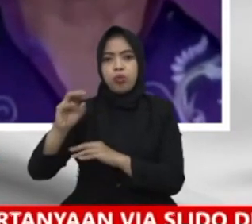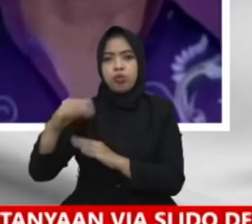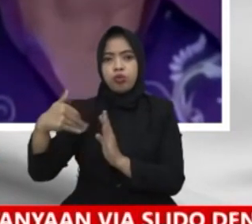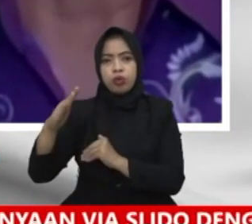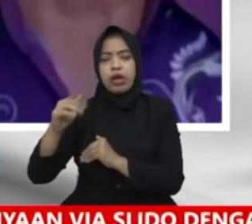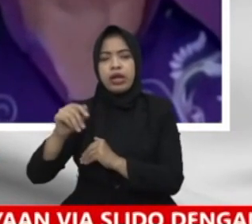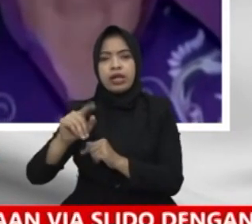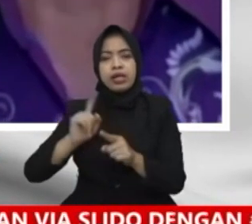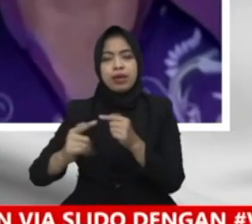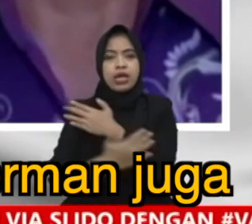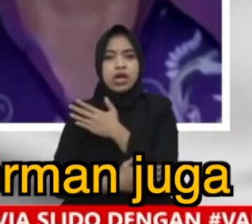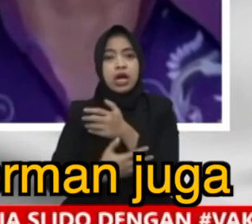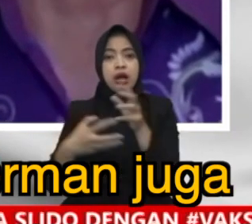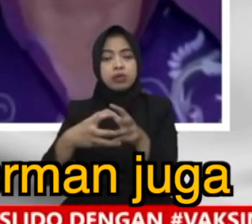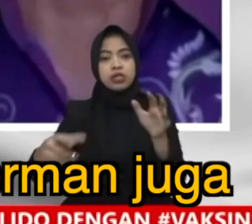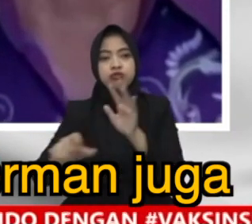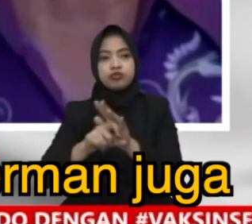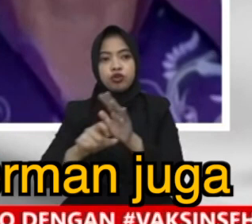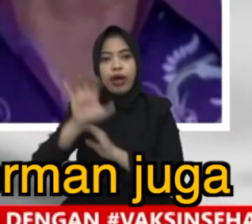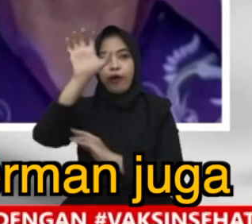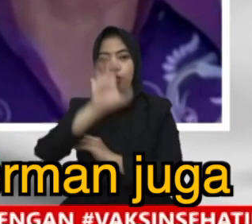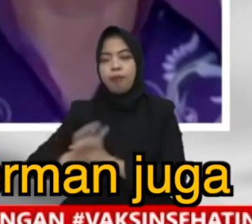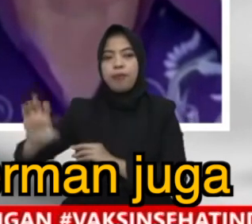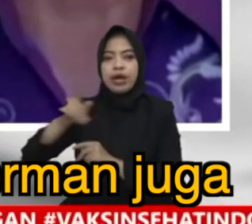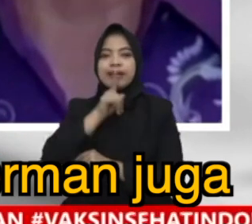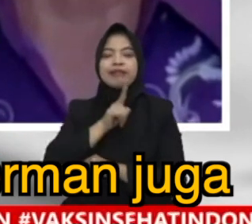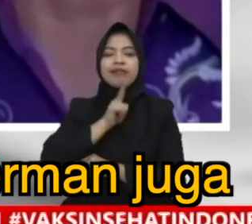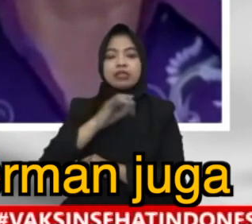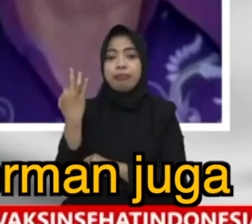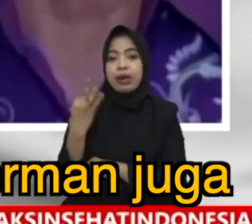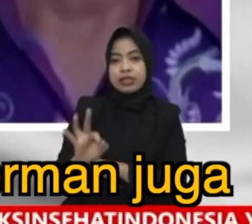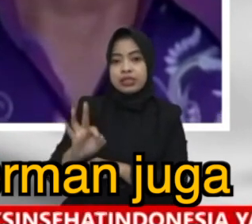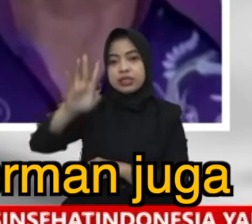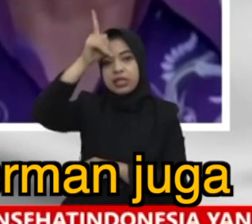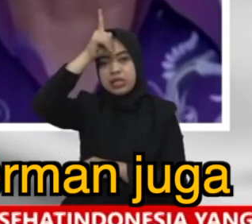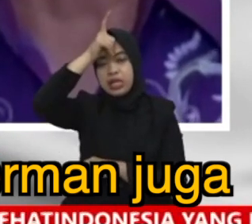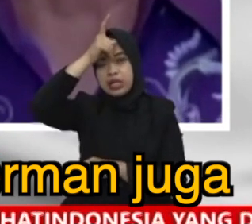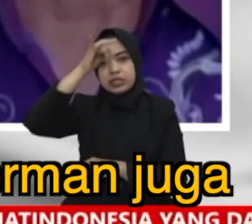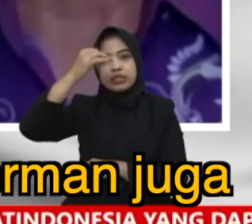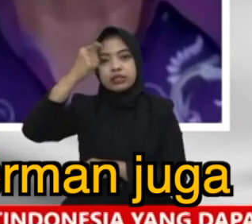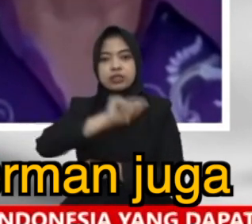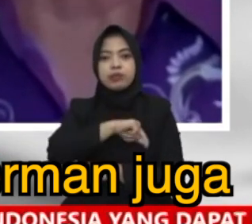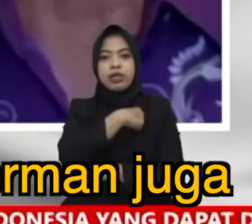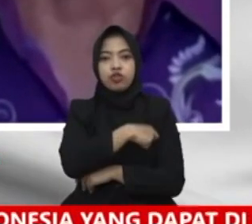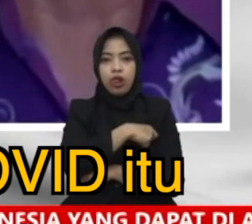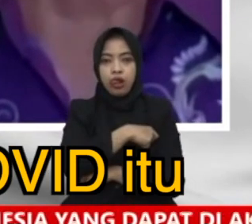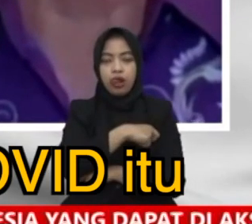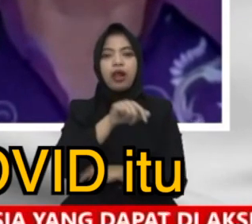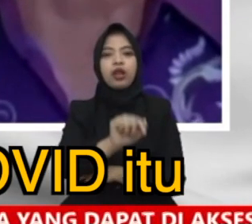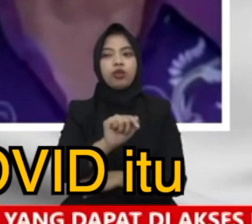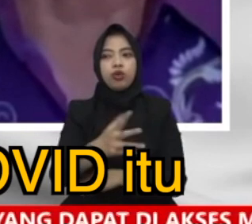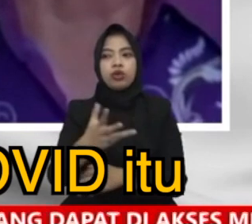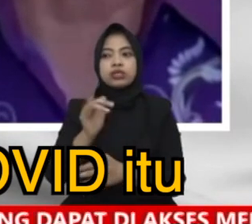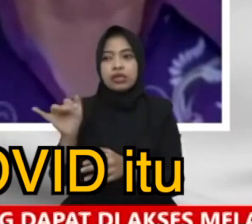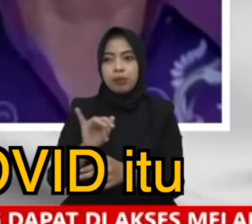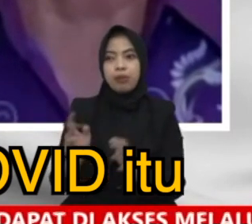pasti negara-negara besar seperti Eropa, Inggris, Prancis, Italia, Spanyol, dan Jerman juga menghadapi